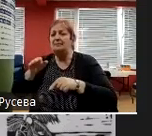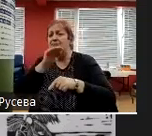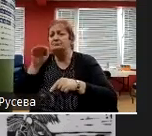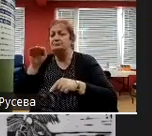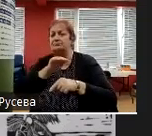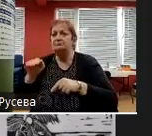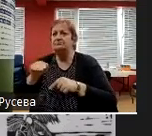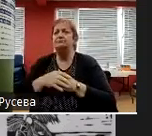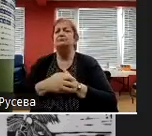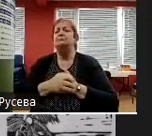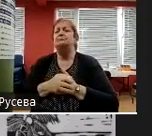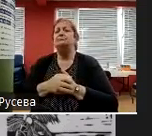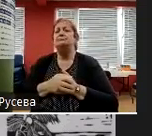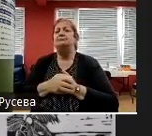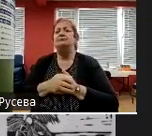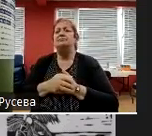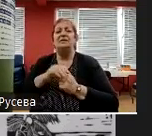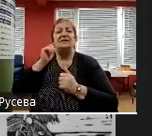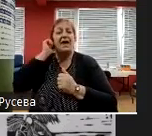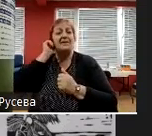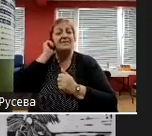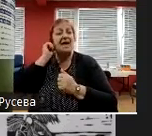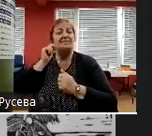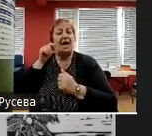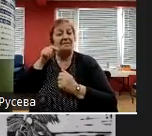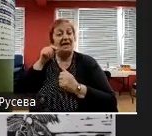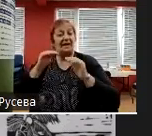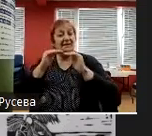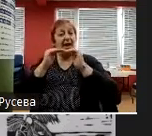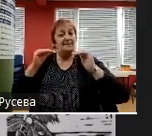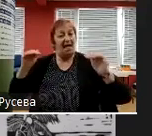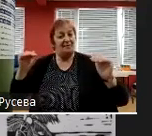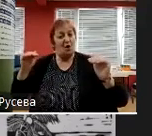от имената на платформите и